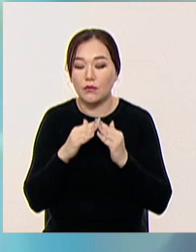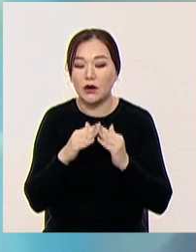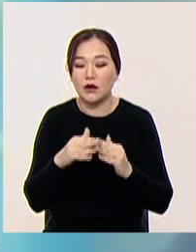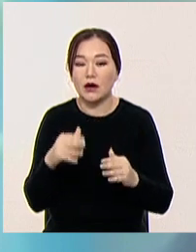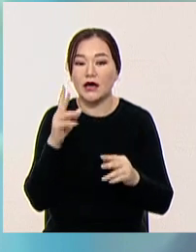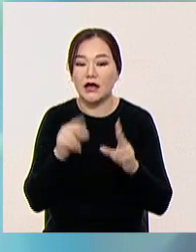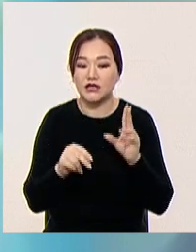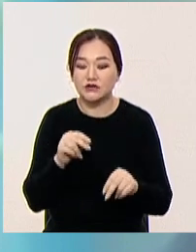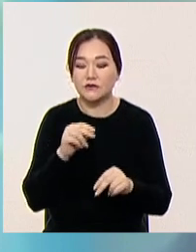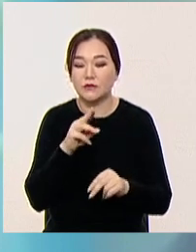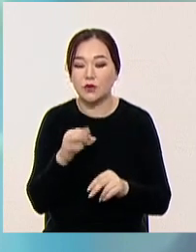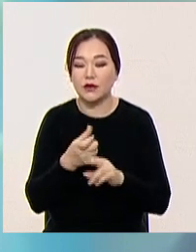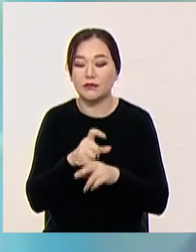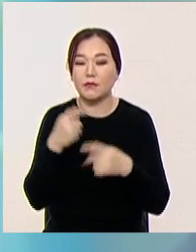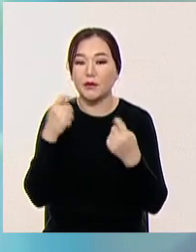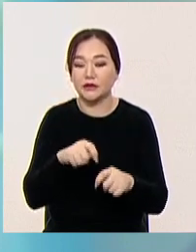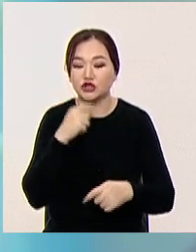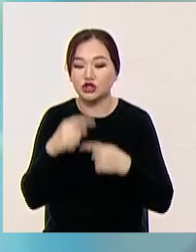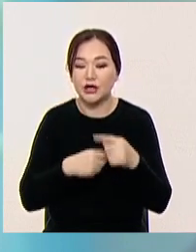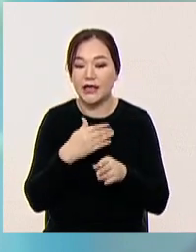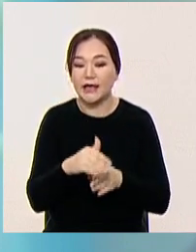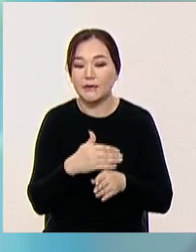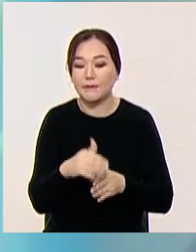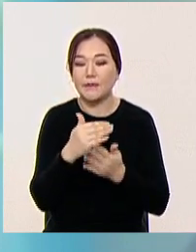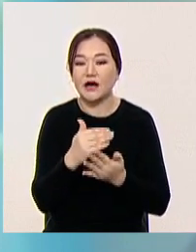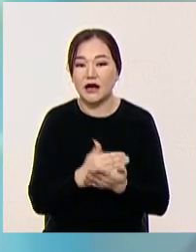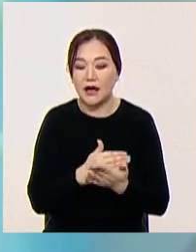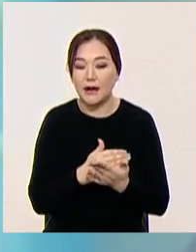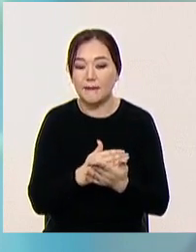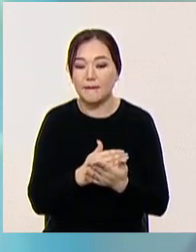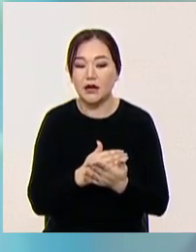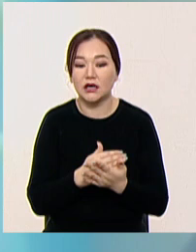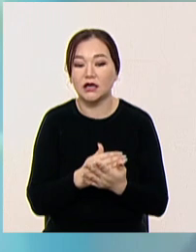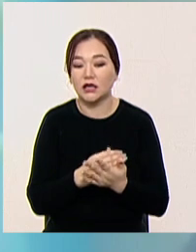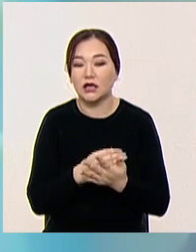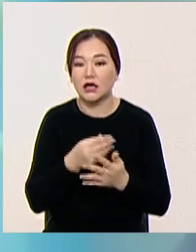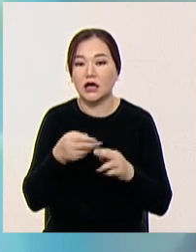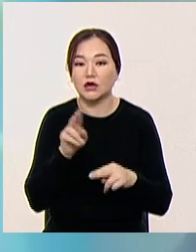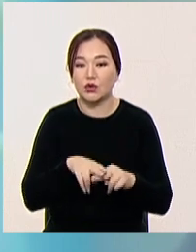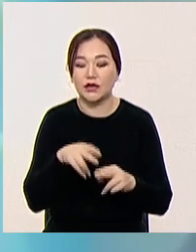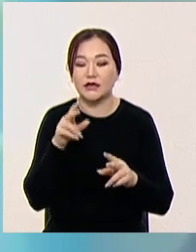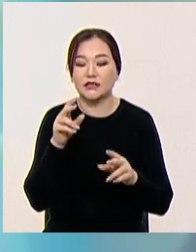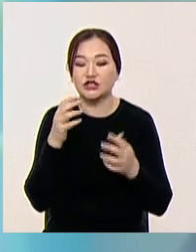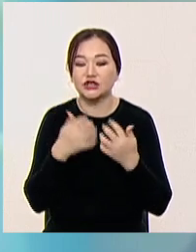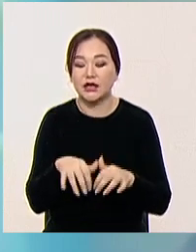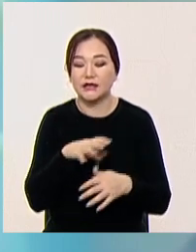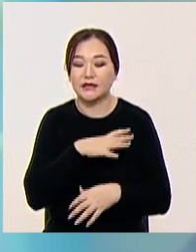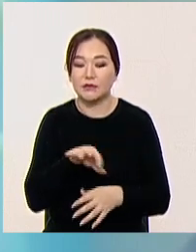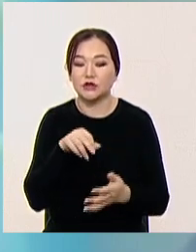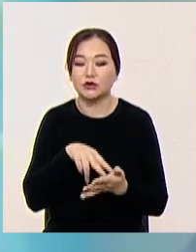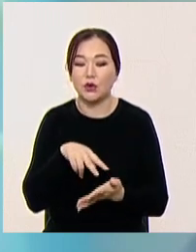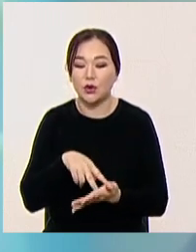они рассчитывали на данные продажи через ипотечные программы, которые не рассчитали